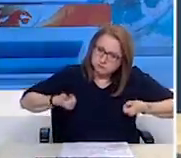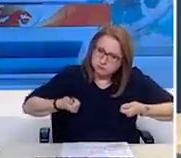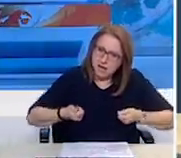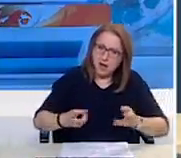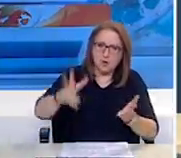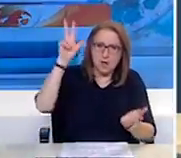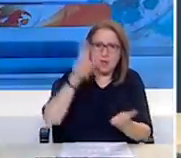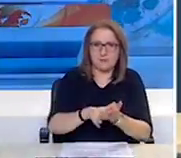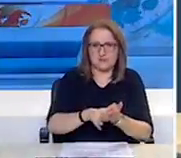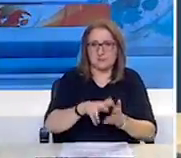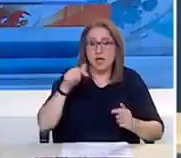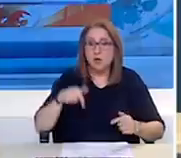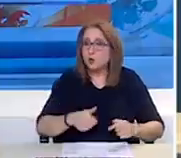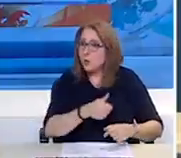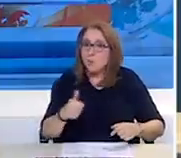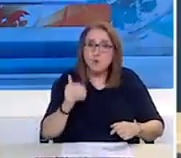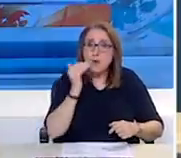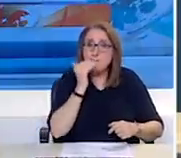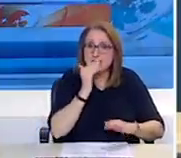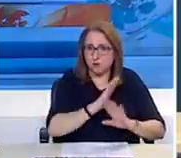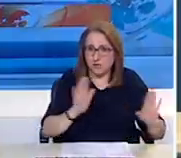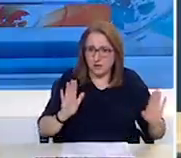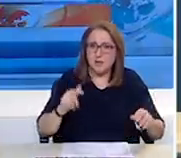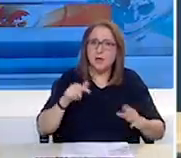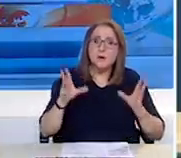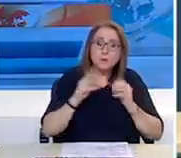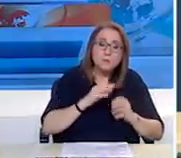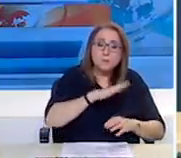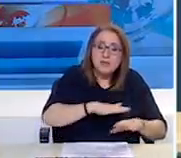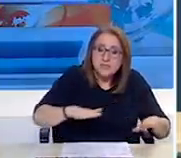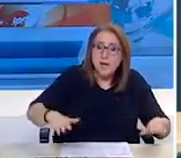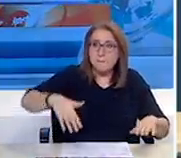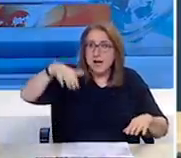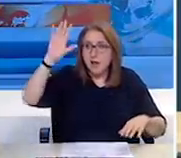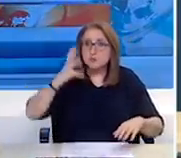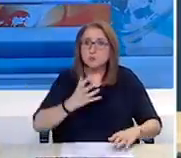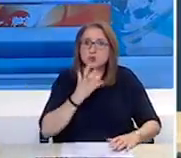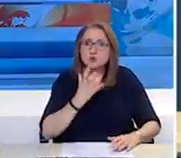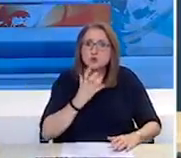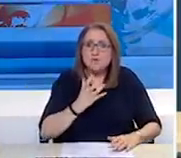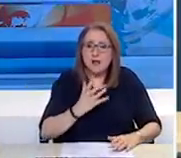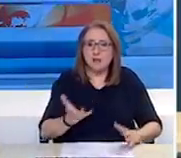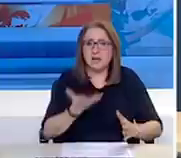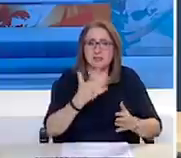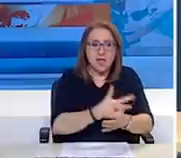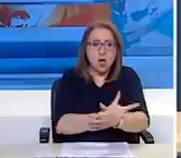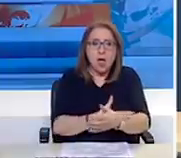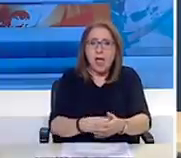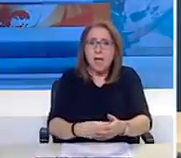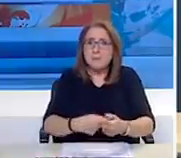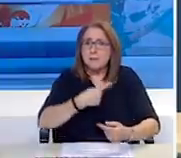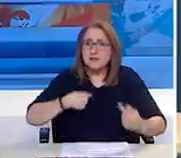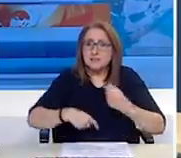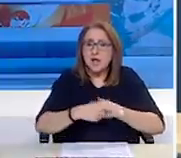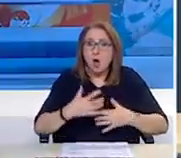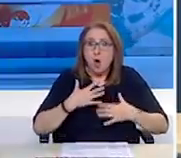το φάρμακο θα μπορεί να χορηγηθεί σε ενήλικες ή παιδιά που νοσηλεύονται με σοβαρή μορφή της νόσου, όπως χαμηλό οξυγόνο αίματος, ανάγκη για